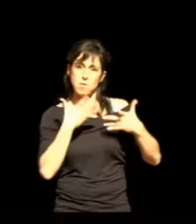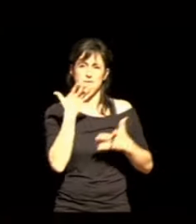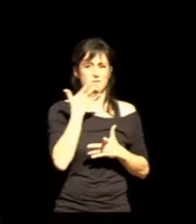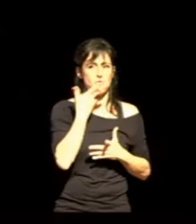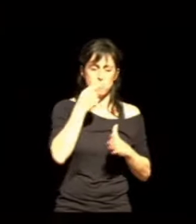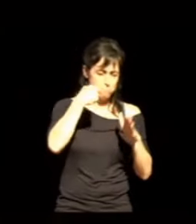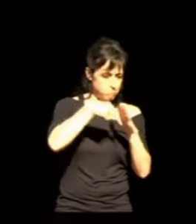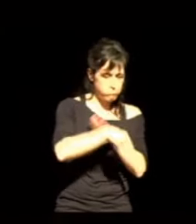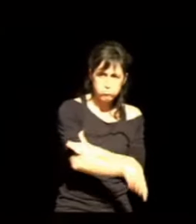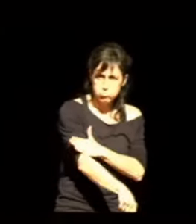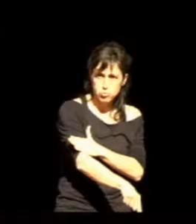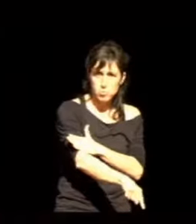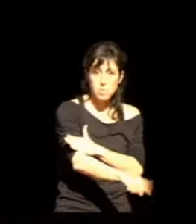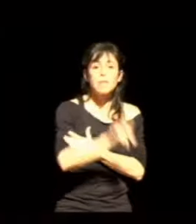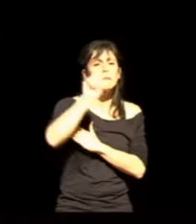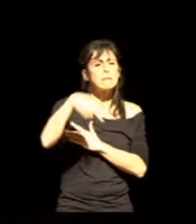harremanak sakon